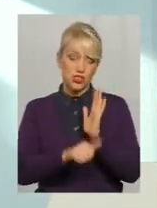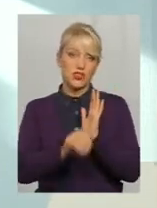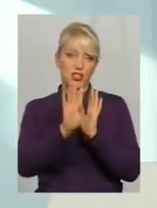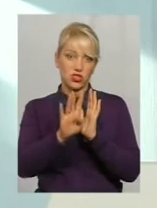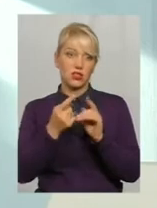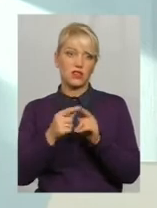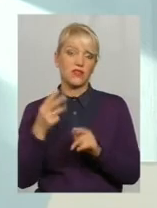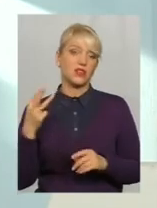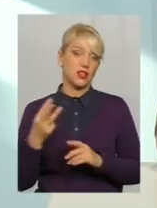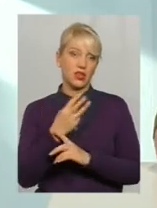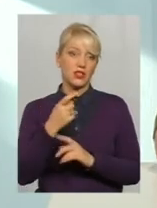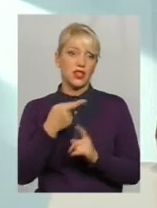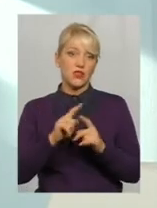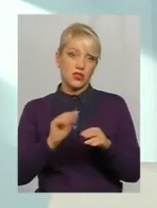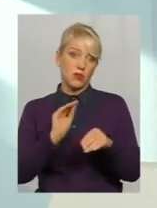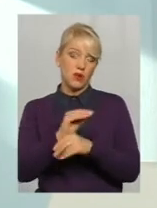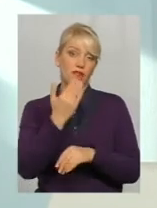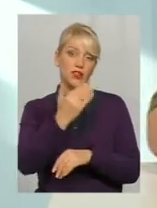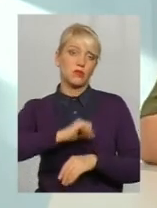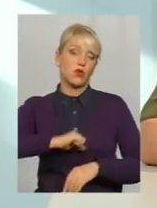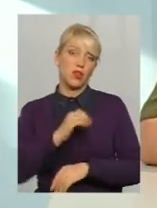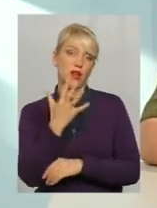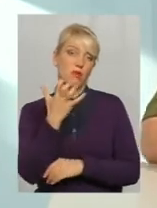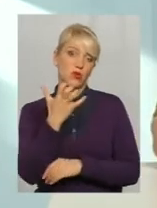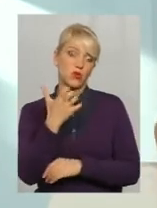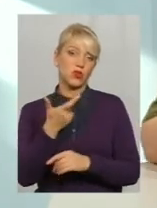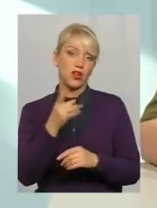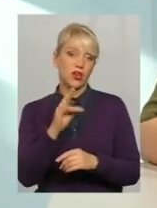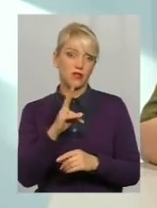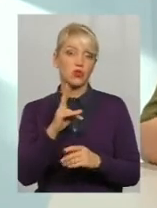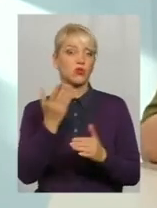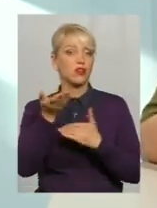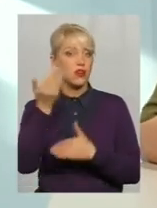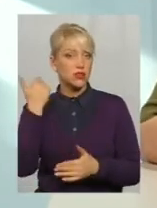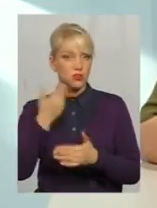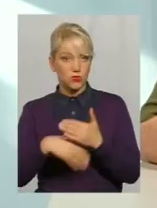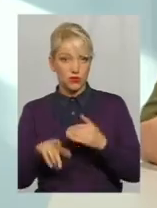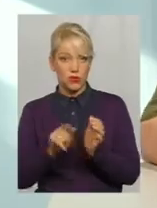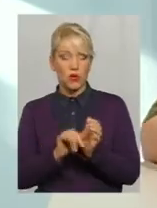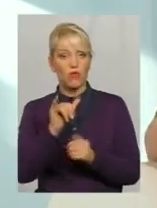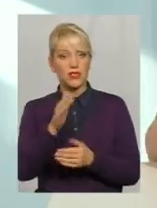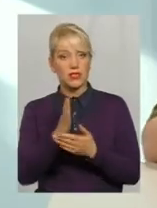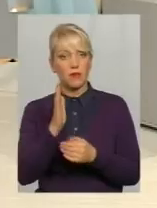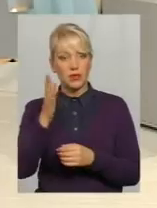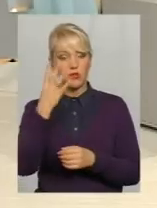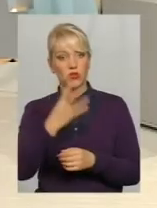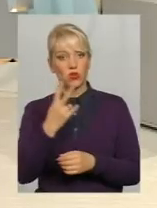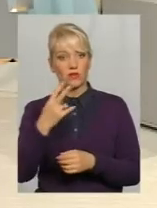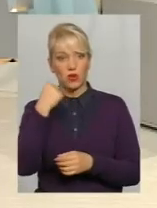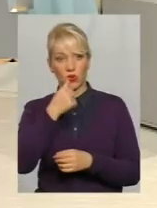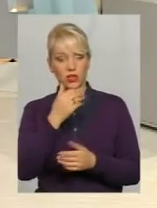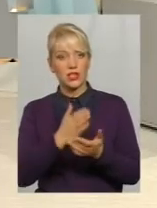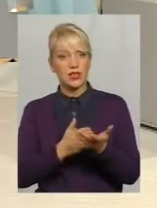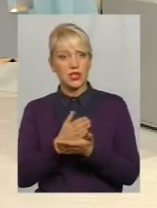воно дало 500 гривень вашим колегам, які пішли на пенсію раніше. Але я хочу сказати, що у вас є перспективи. 42 роки вашого стажу